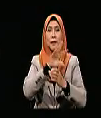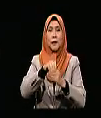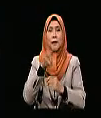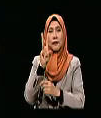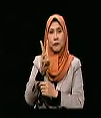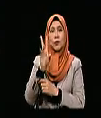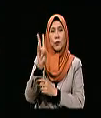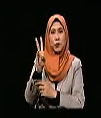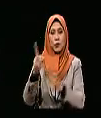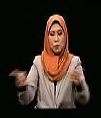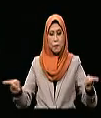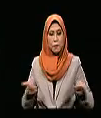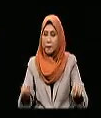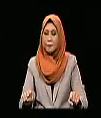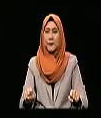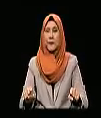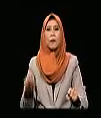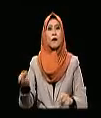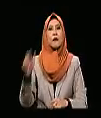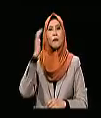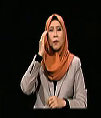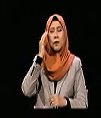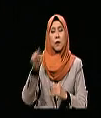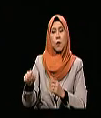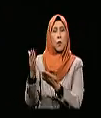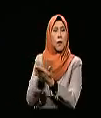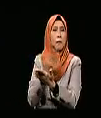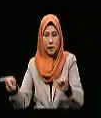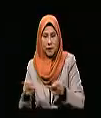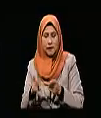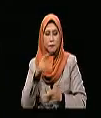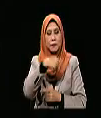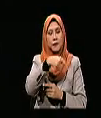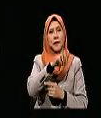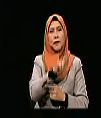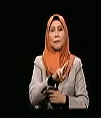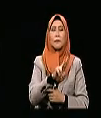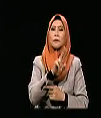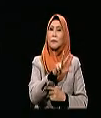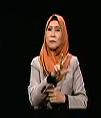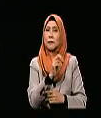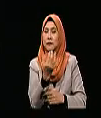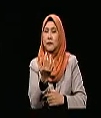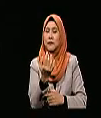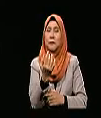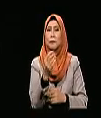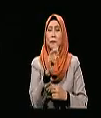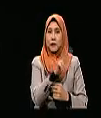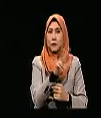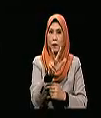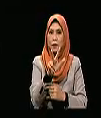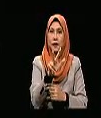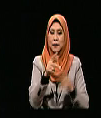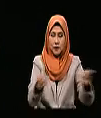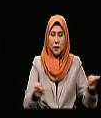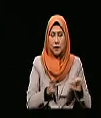67 kawasan, iaitu perumahan awam 33 kawasan dan PPR 34 kawasan. Jumlahnya 67. Dia ini